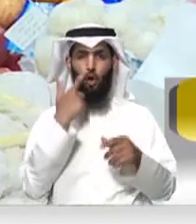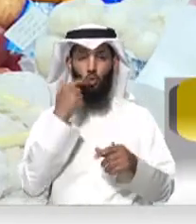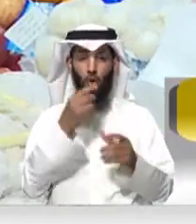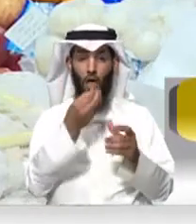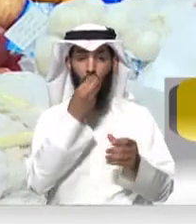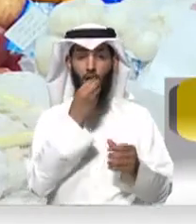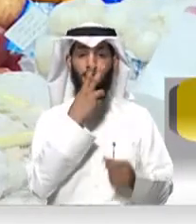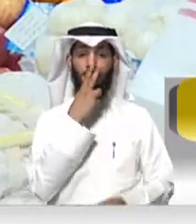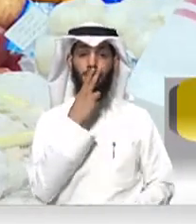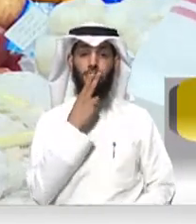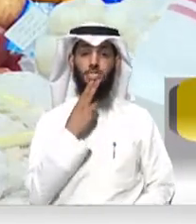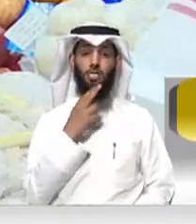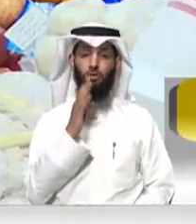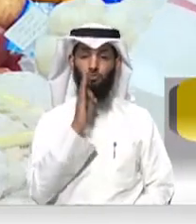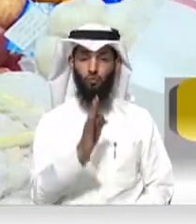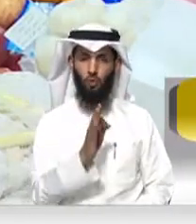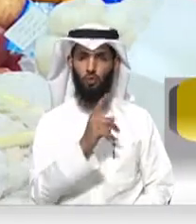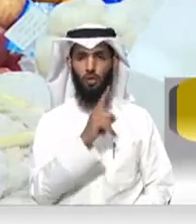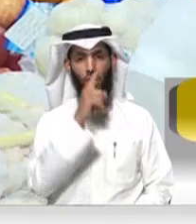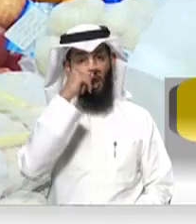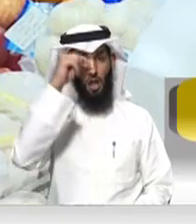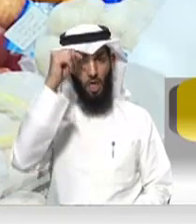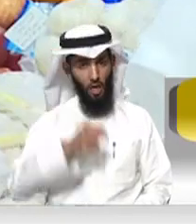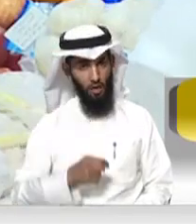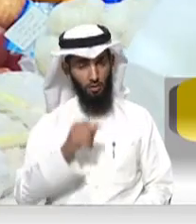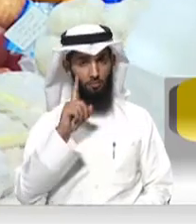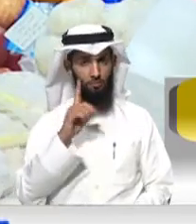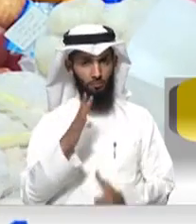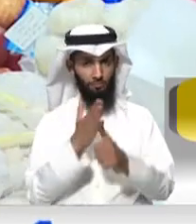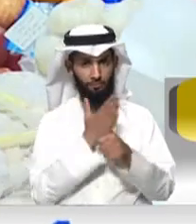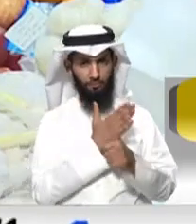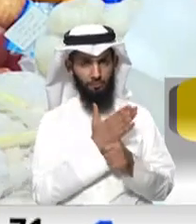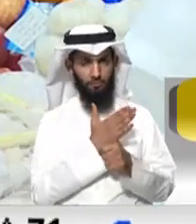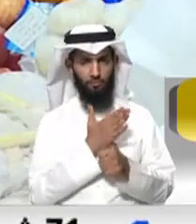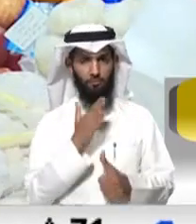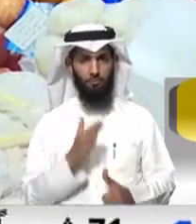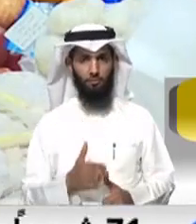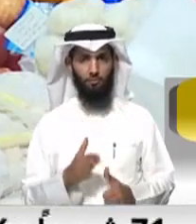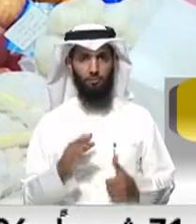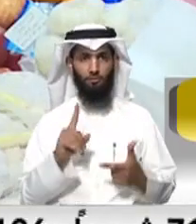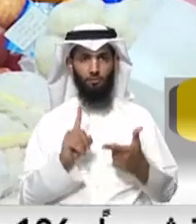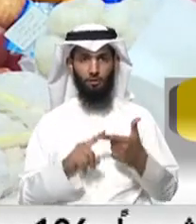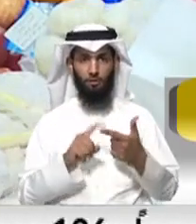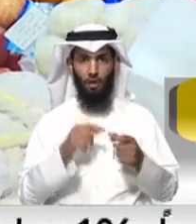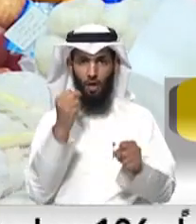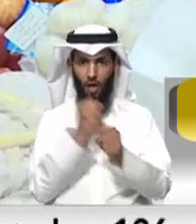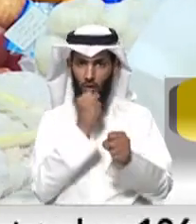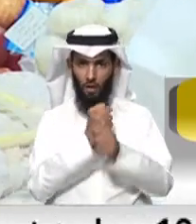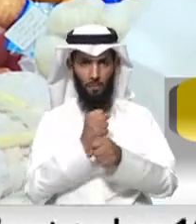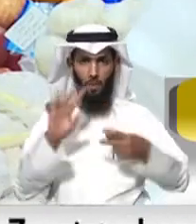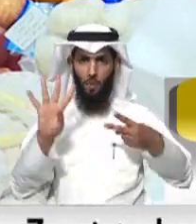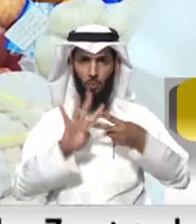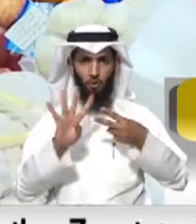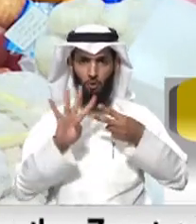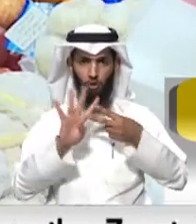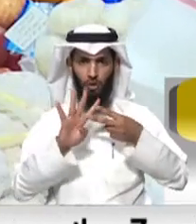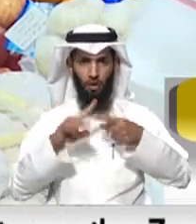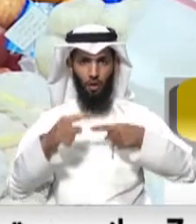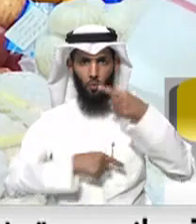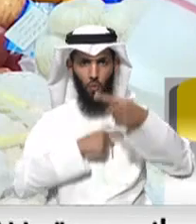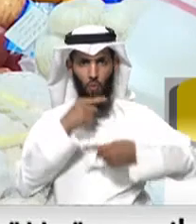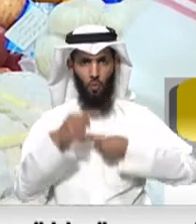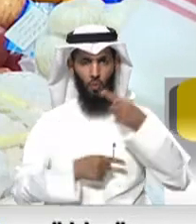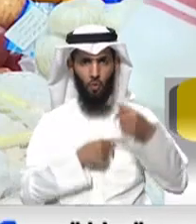سليمة لتوصل حق المستهلك، وبنفس الوقت احنا دوامنا 24 ساعة والتفتيش